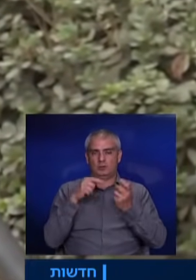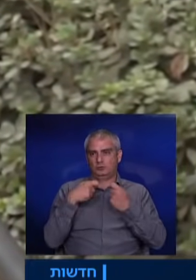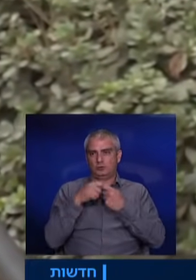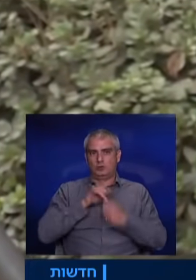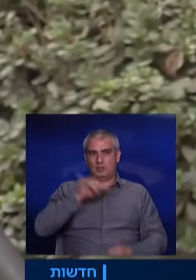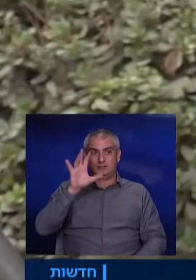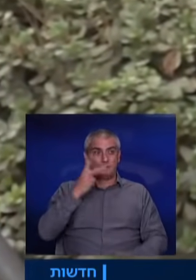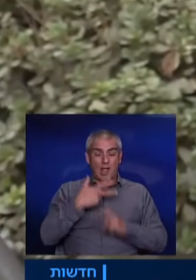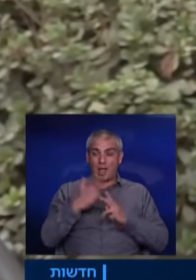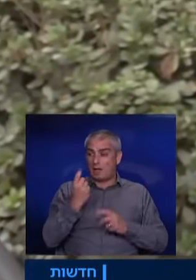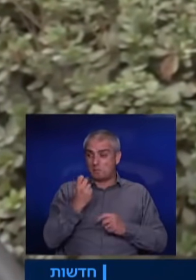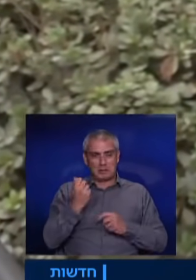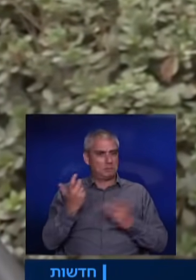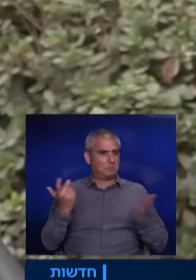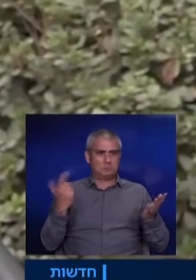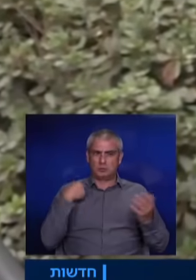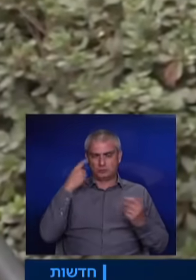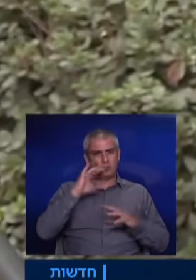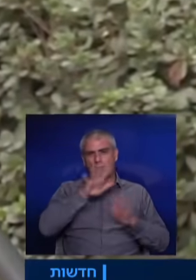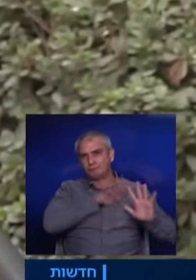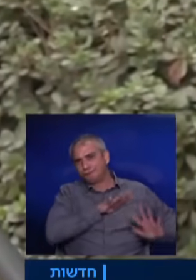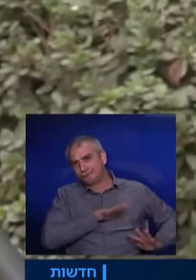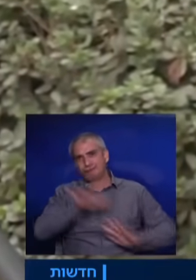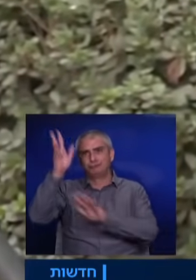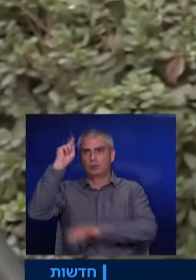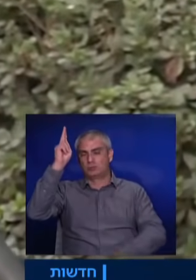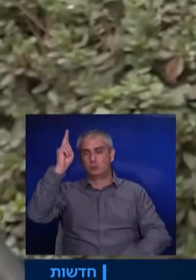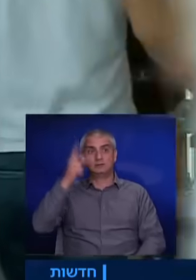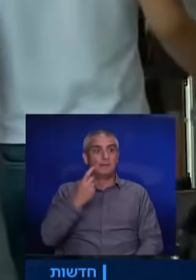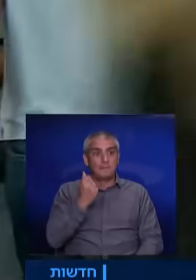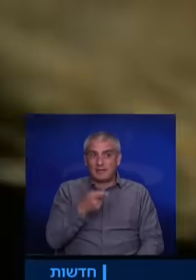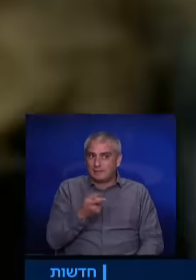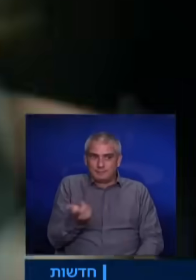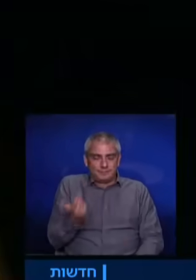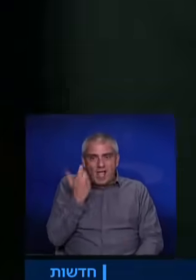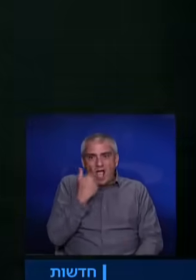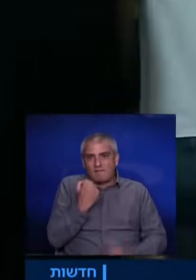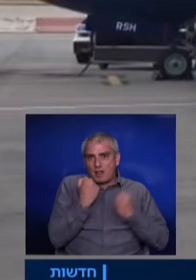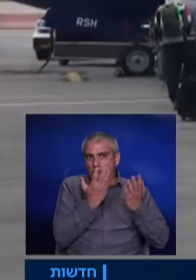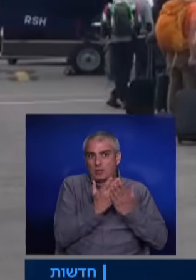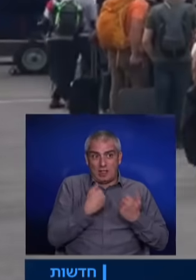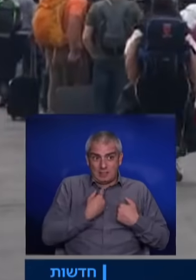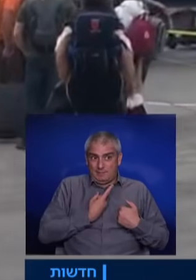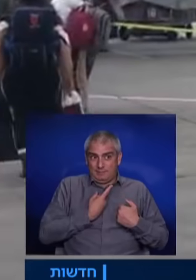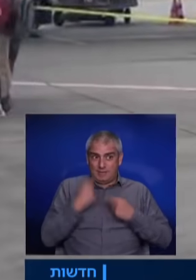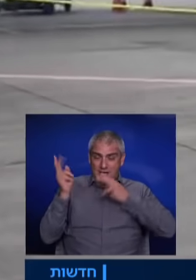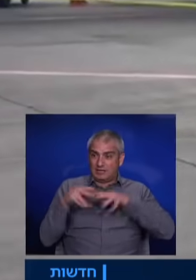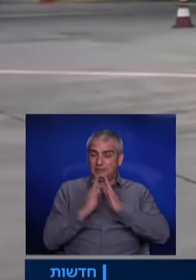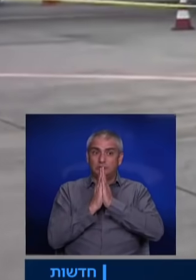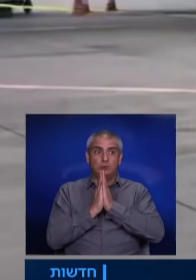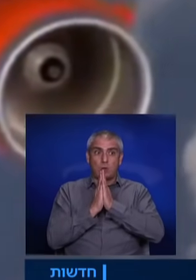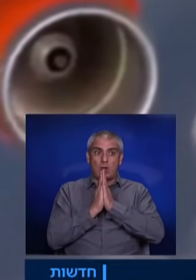אם זה רק היה המחיר, אני חושב שכולם היו נוערים לחול. במחירים האלה פשוט חבל לנסוע לאילת. אני בעצמי חזרתי בסוכות,